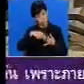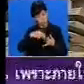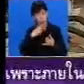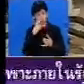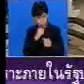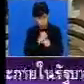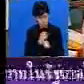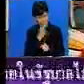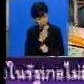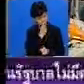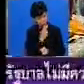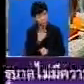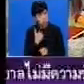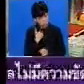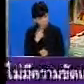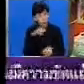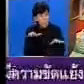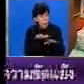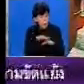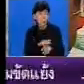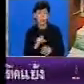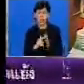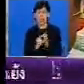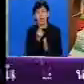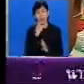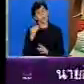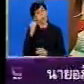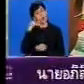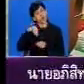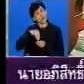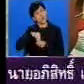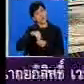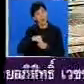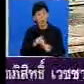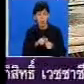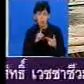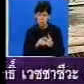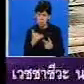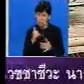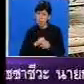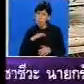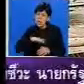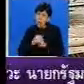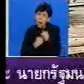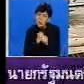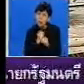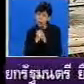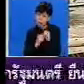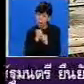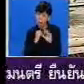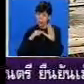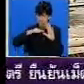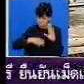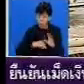างละเอียดหากพบว่าเป็นไข้หวัดธรรมดาแพทย์จะให้รับยาและกลับบ้านส่วนผู้ป่วยกลุ่มเสี่ยงคือเด็กอายุน้อยกว่า5ปี